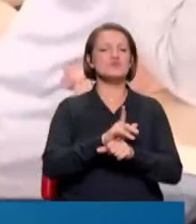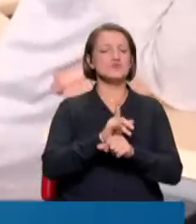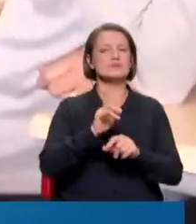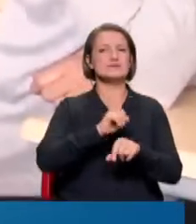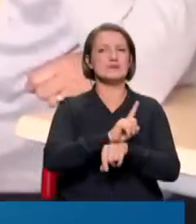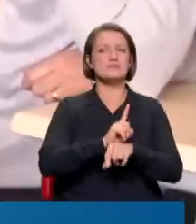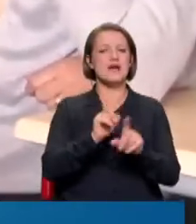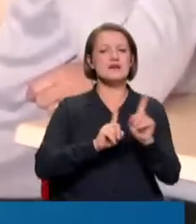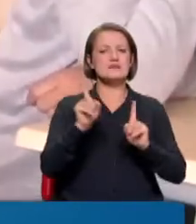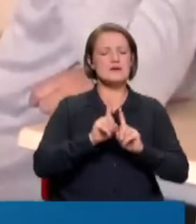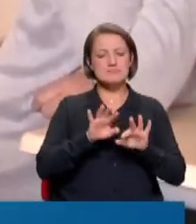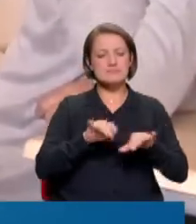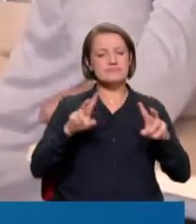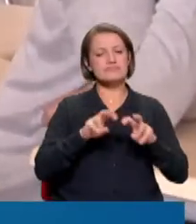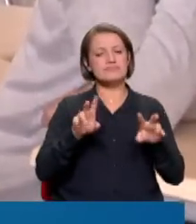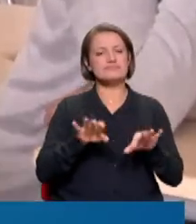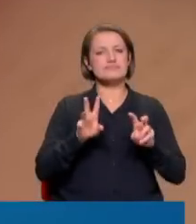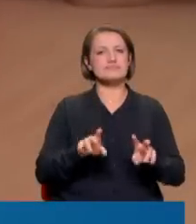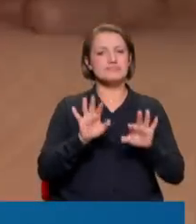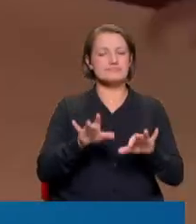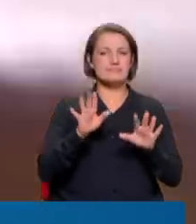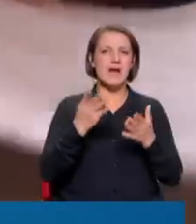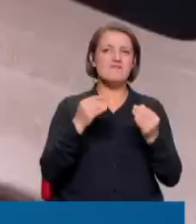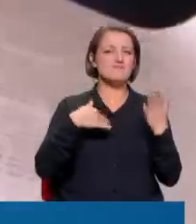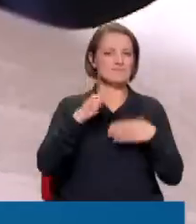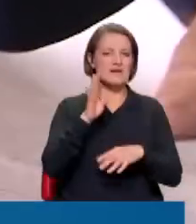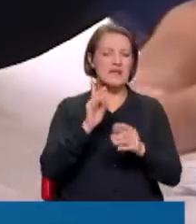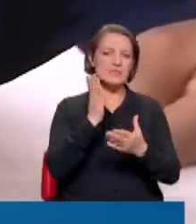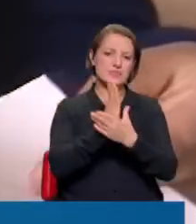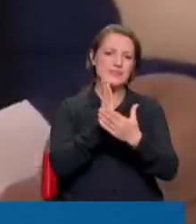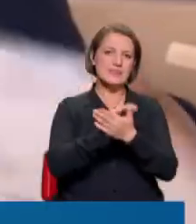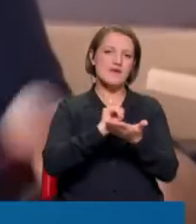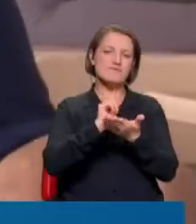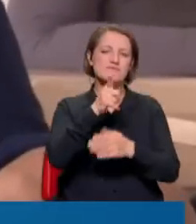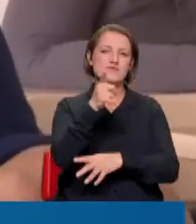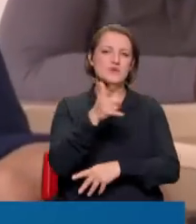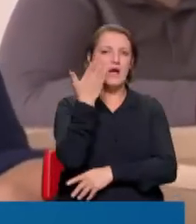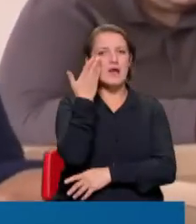ortamında vakit geçirmeye başladı internette ilgisini en çok çeken ders